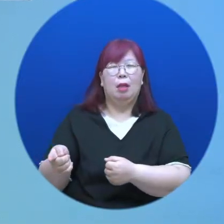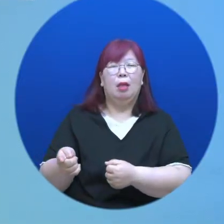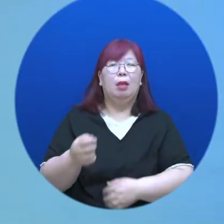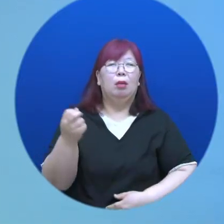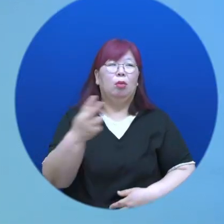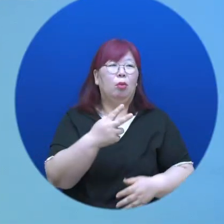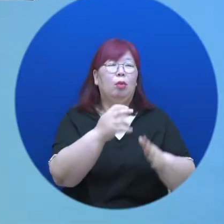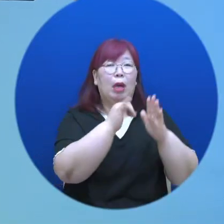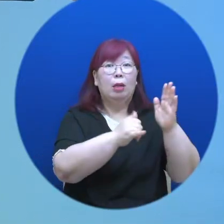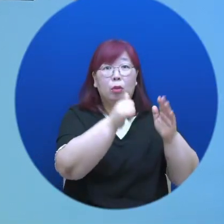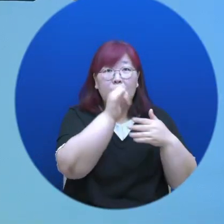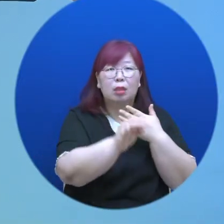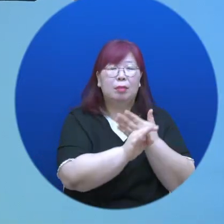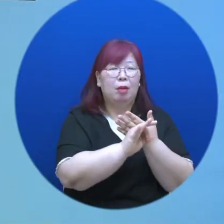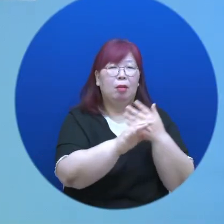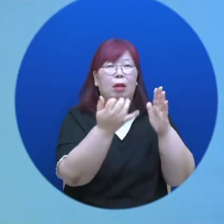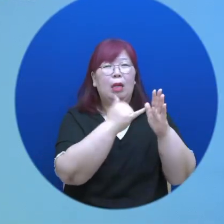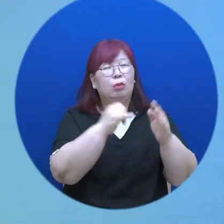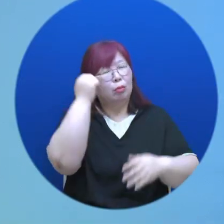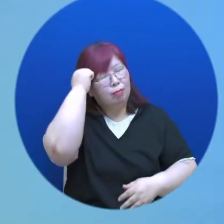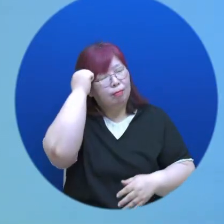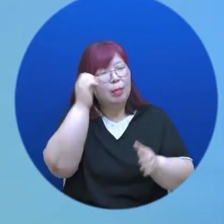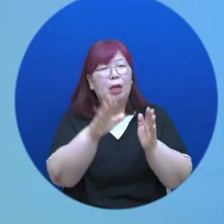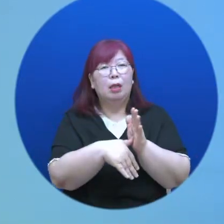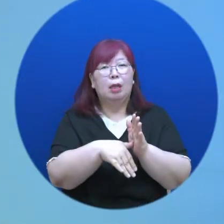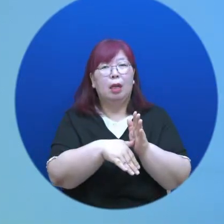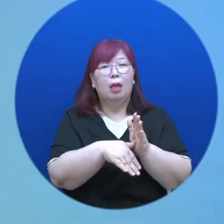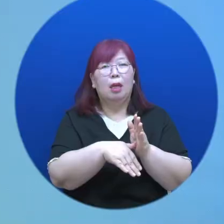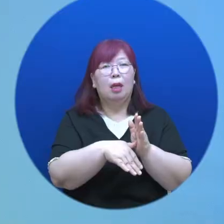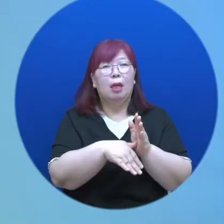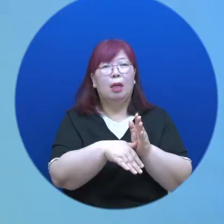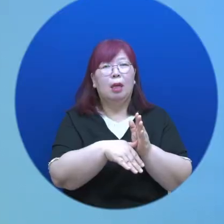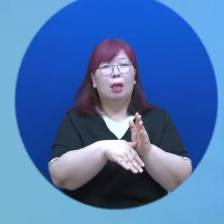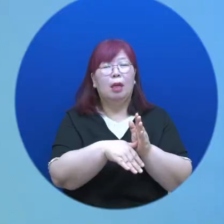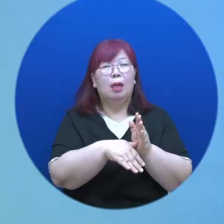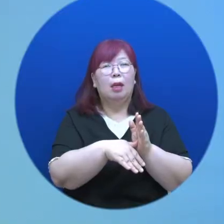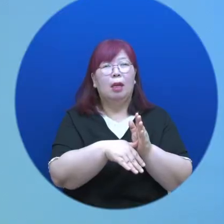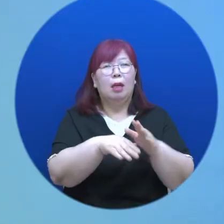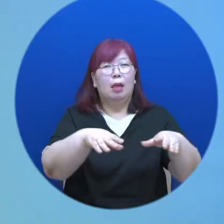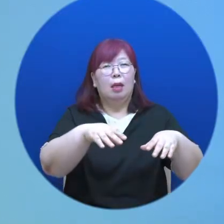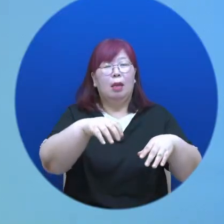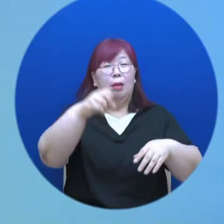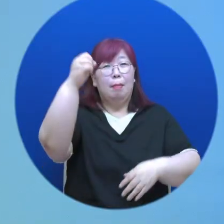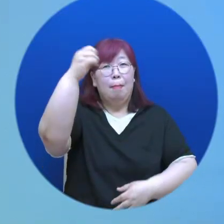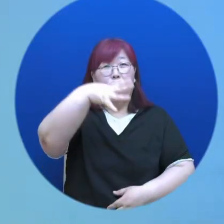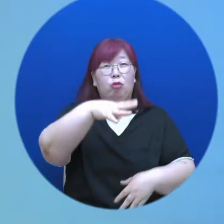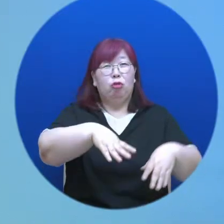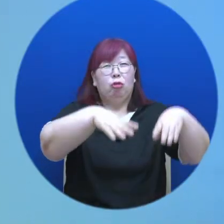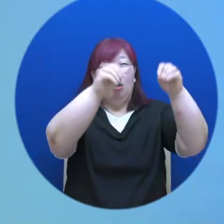다 가족들이 잘 때 불이 꺼져 있는 그 집을 홀로 들어갈 때,